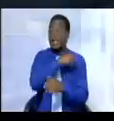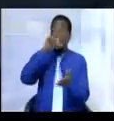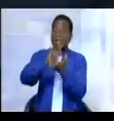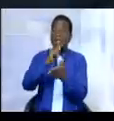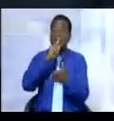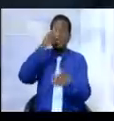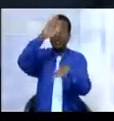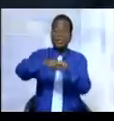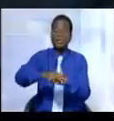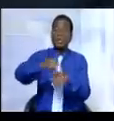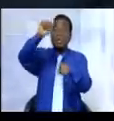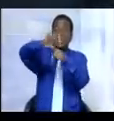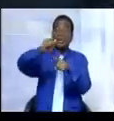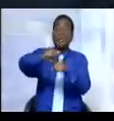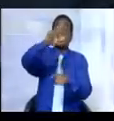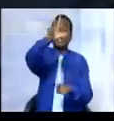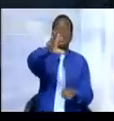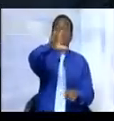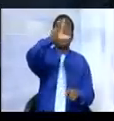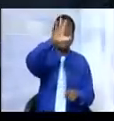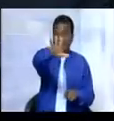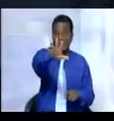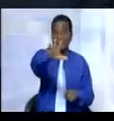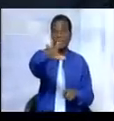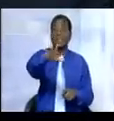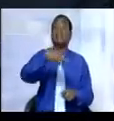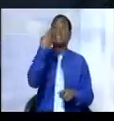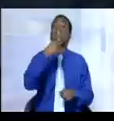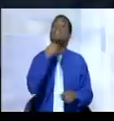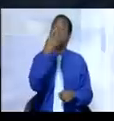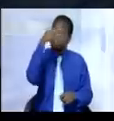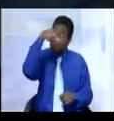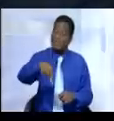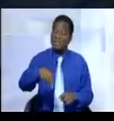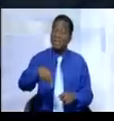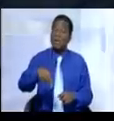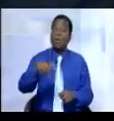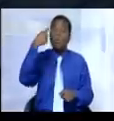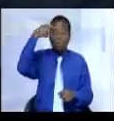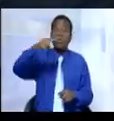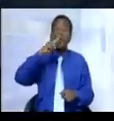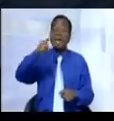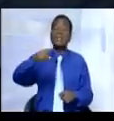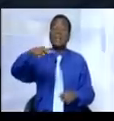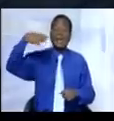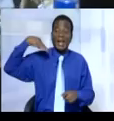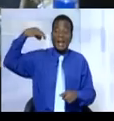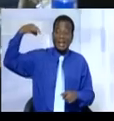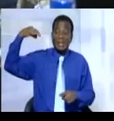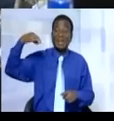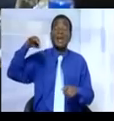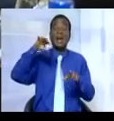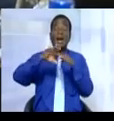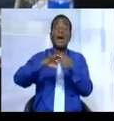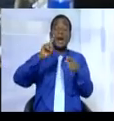réformes institutionnelles et électorales, ceci en vue de la tenue d'élections générales apaisées et inclusives en 2015.